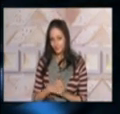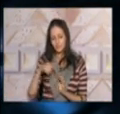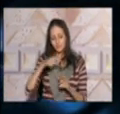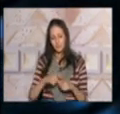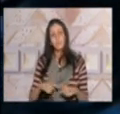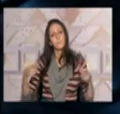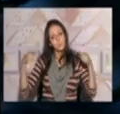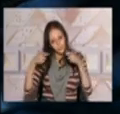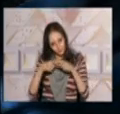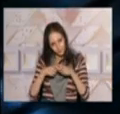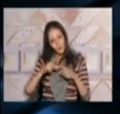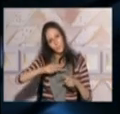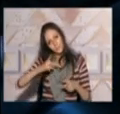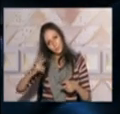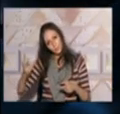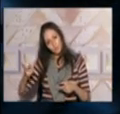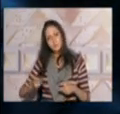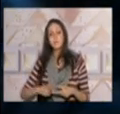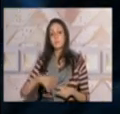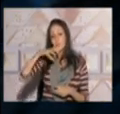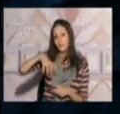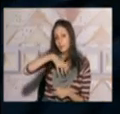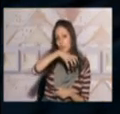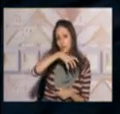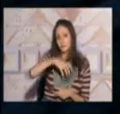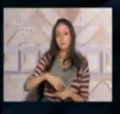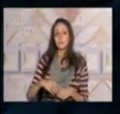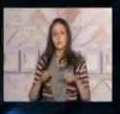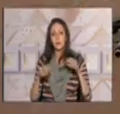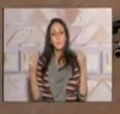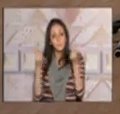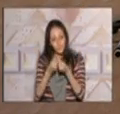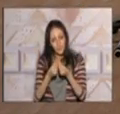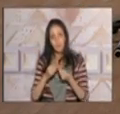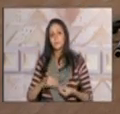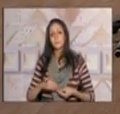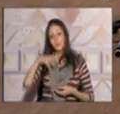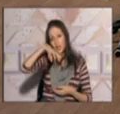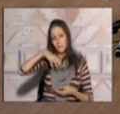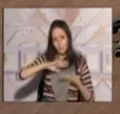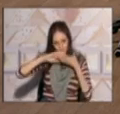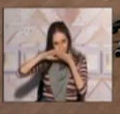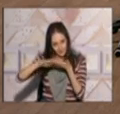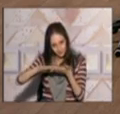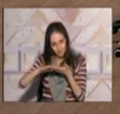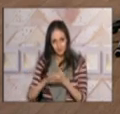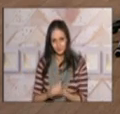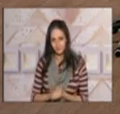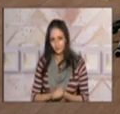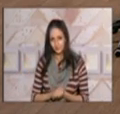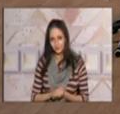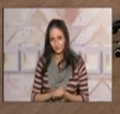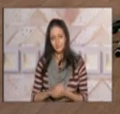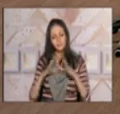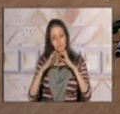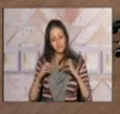متعلقة بالمؤسسات الخدمية. زي. وده يمكن اللي كان تركيز الدولة وتركيز سيد رئيس الوزراء. خدمة يعني تقدم خدمة للمواطن.